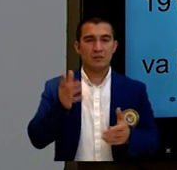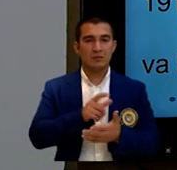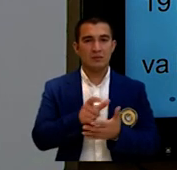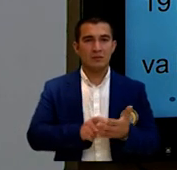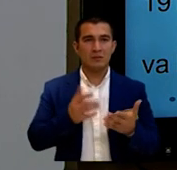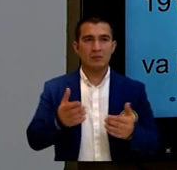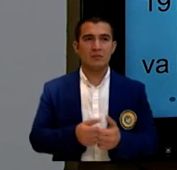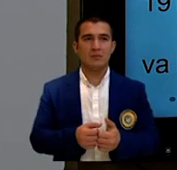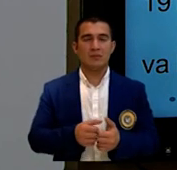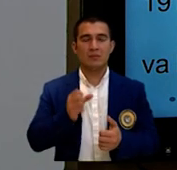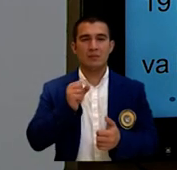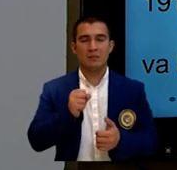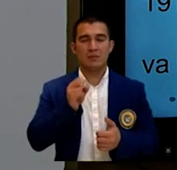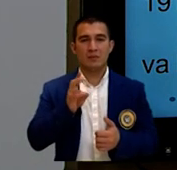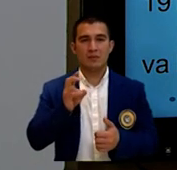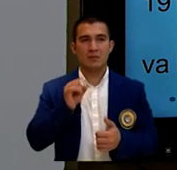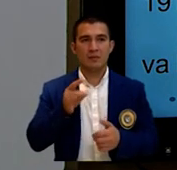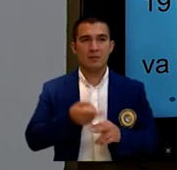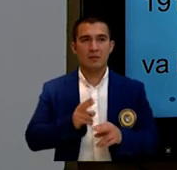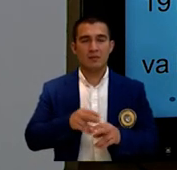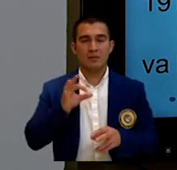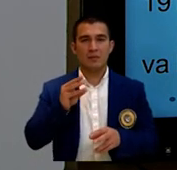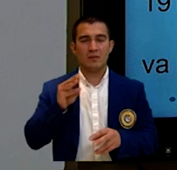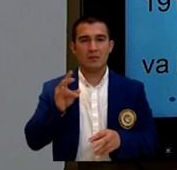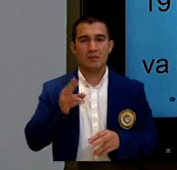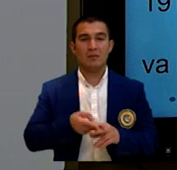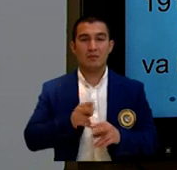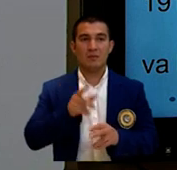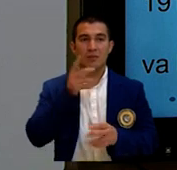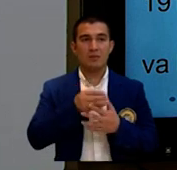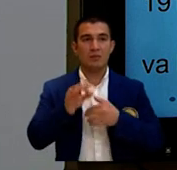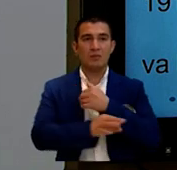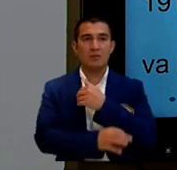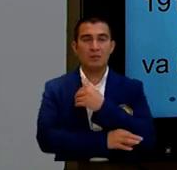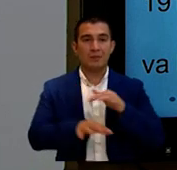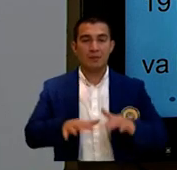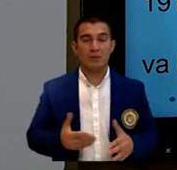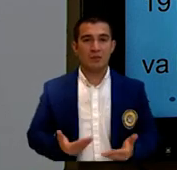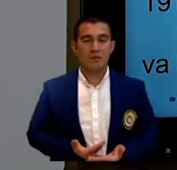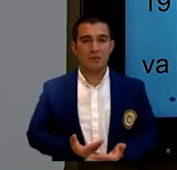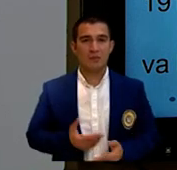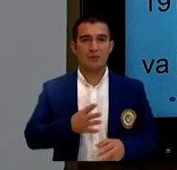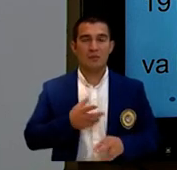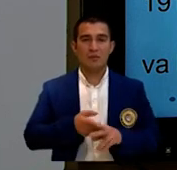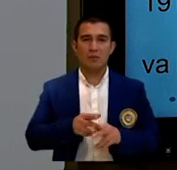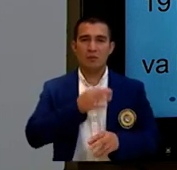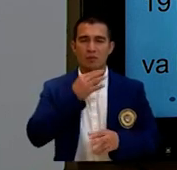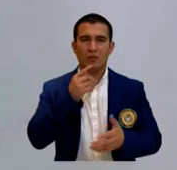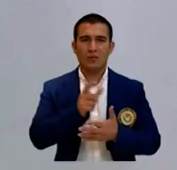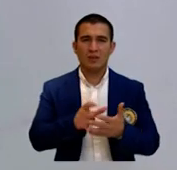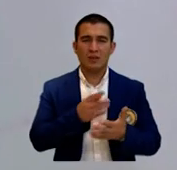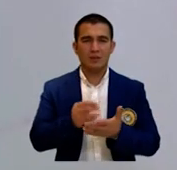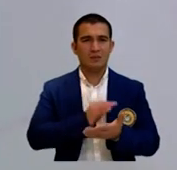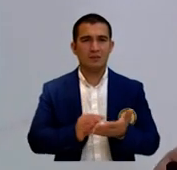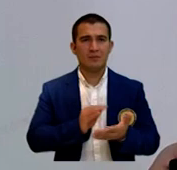shoiri Anvar Otin Qo'qon shahrida yashab, ijod qildi. Anvar Otin ko'proq o'zining